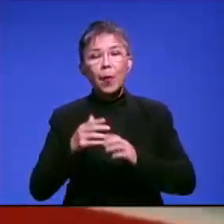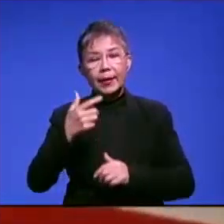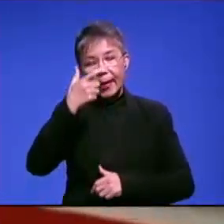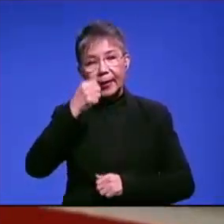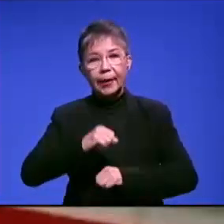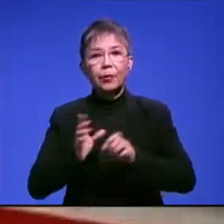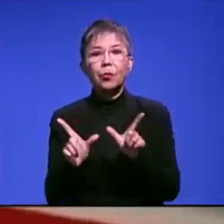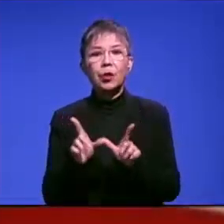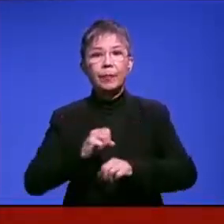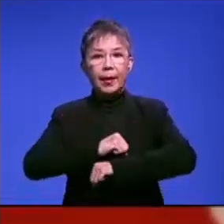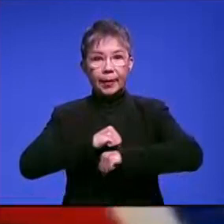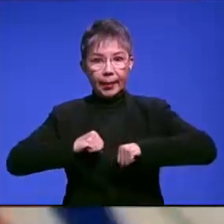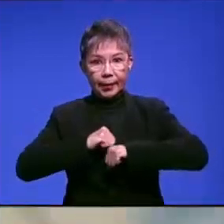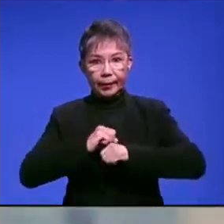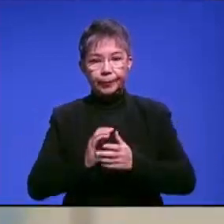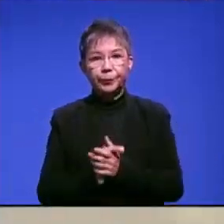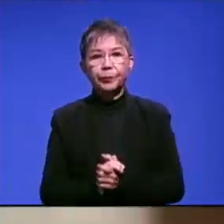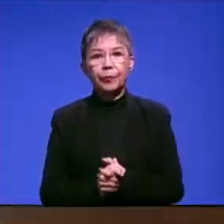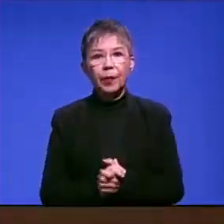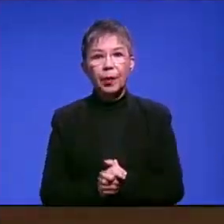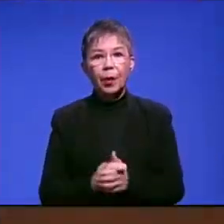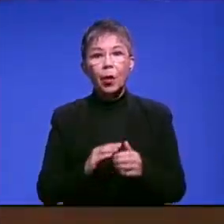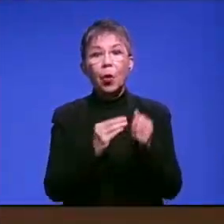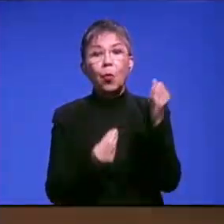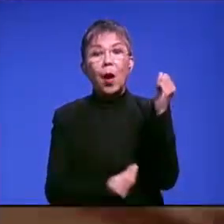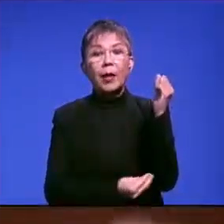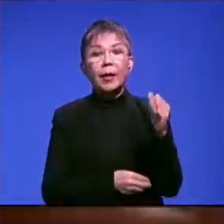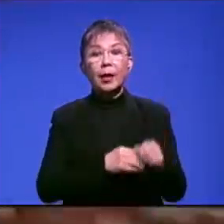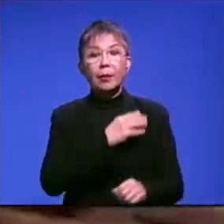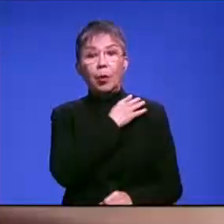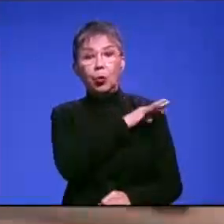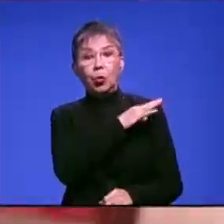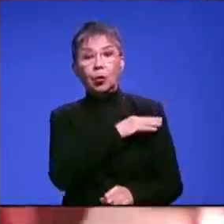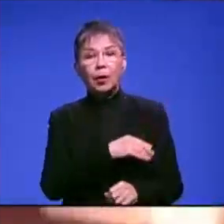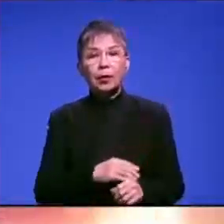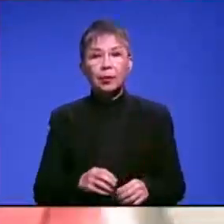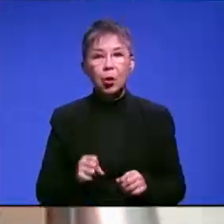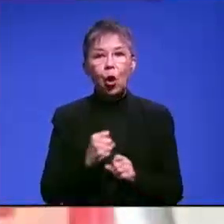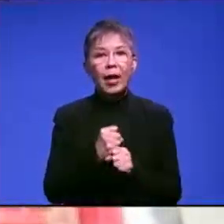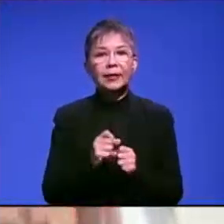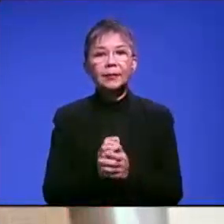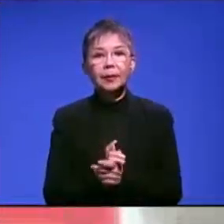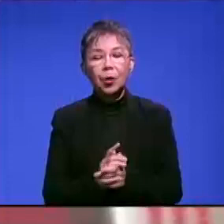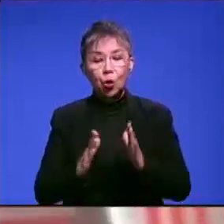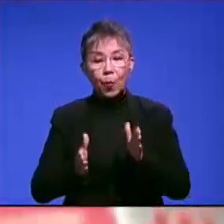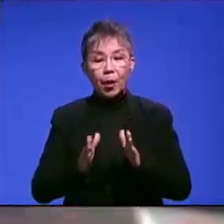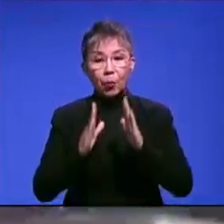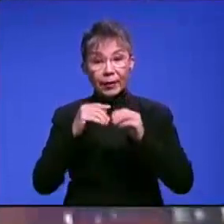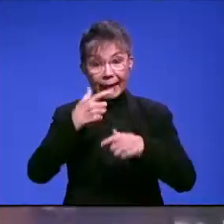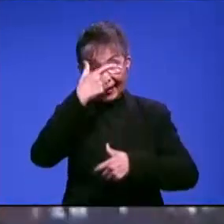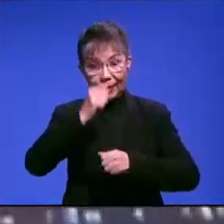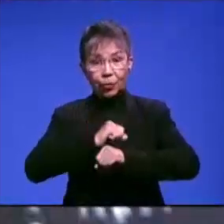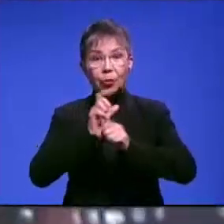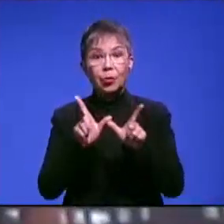Atlet. Menurut CNNIndonesia.com, Wakil Panglima Komando Tugas Gabungan Terpadu Kogas Gapat Rumah Sakit Darurat Wisma